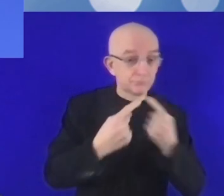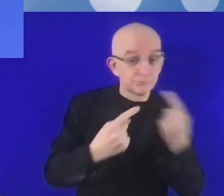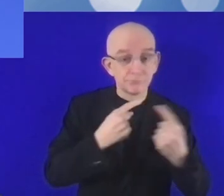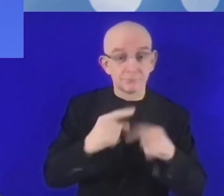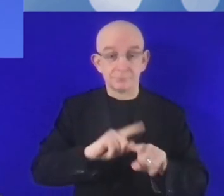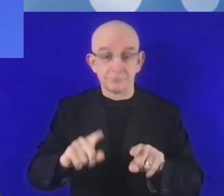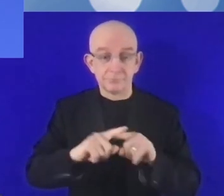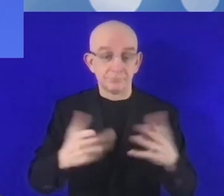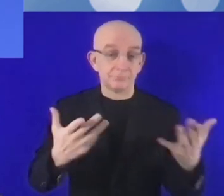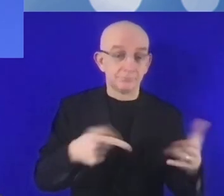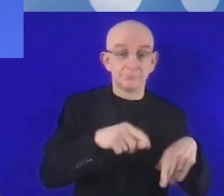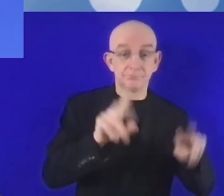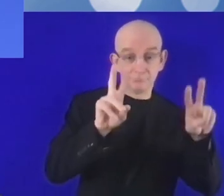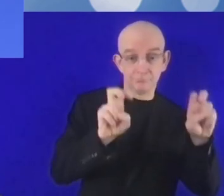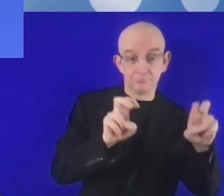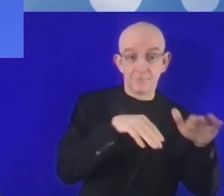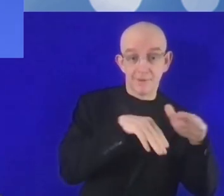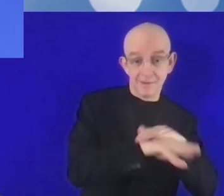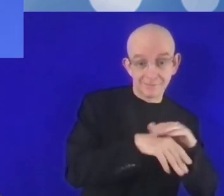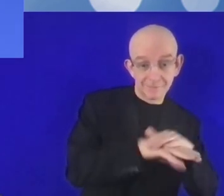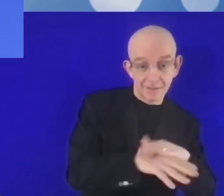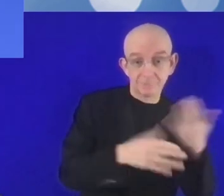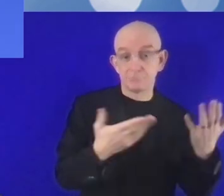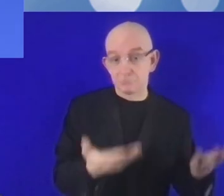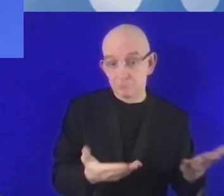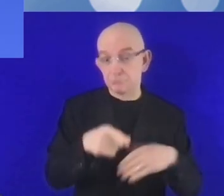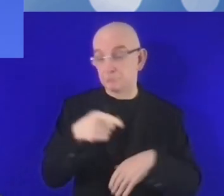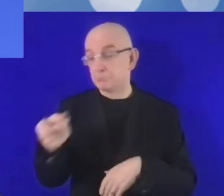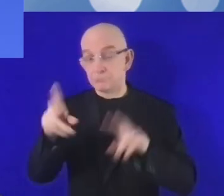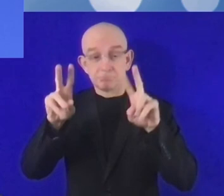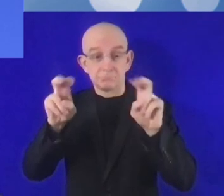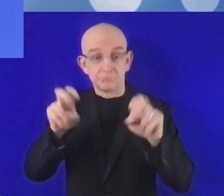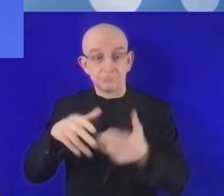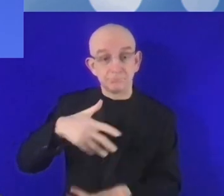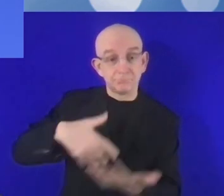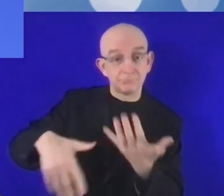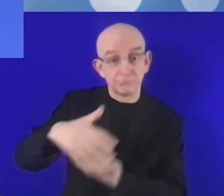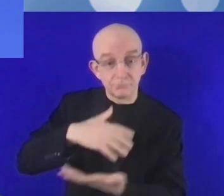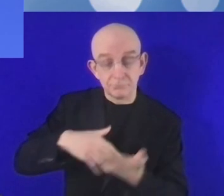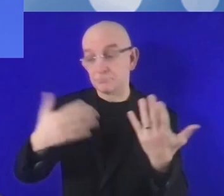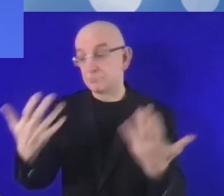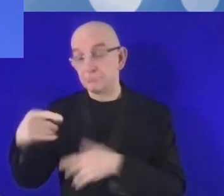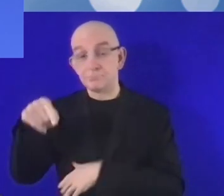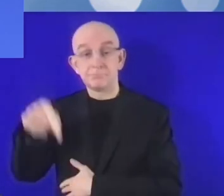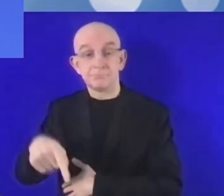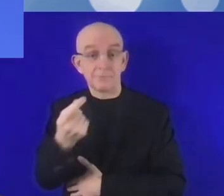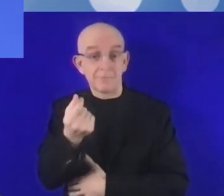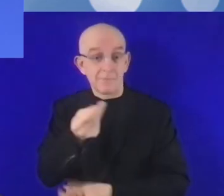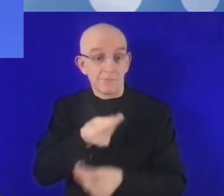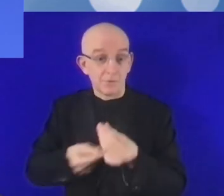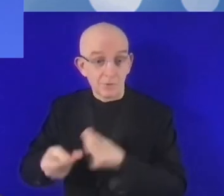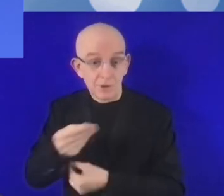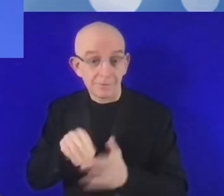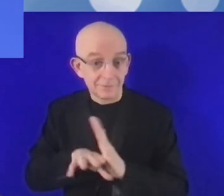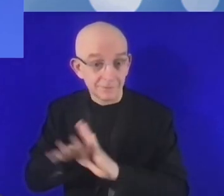议或者论坛，他们涉及到非常多的领域，像这个对社会